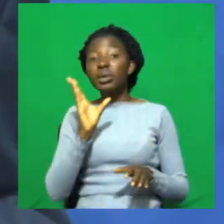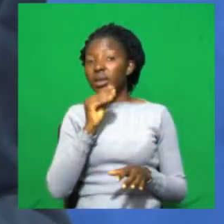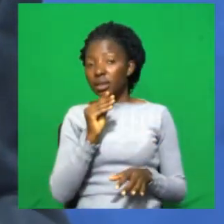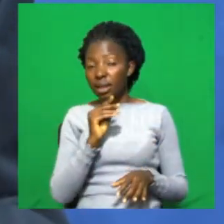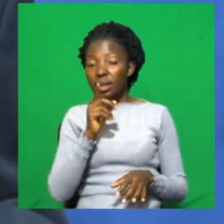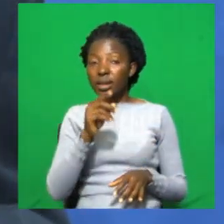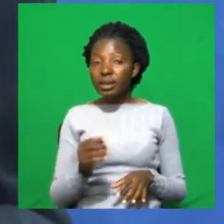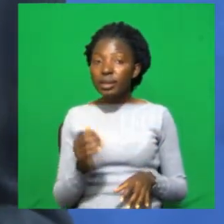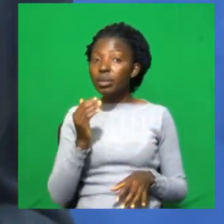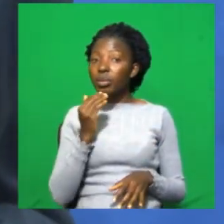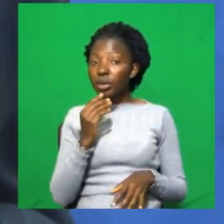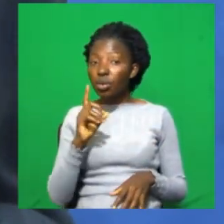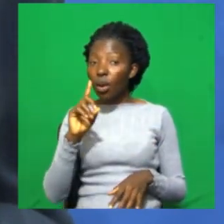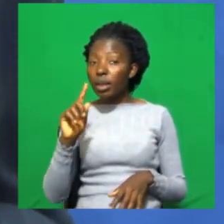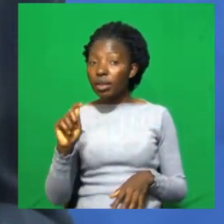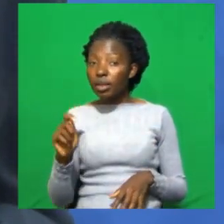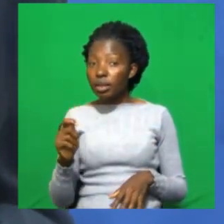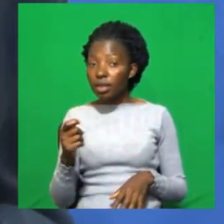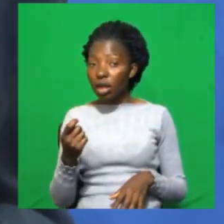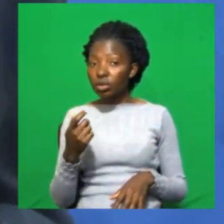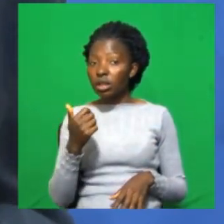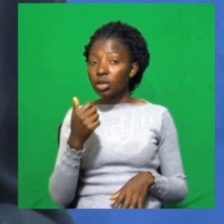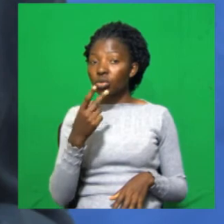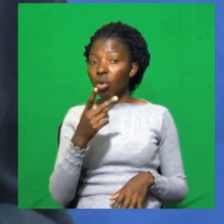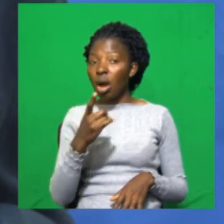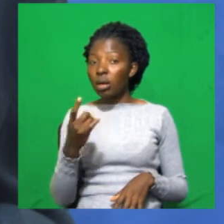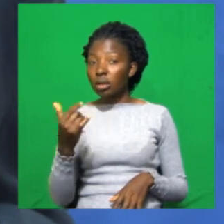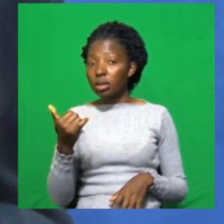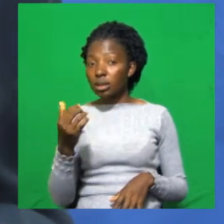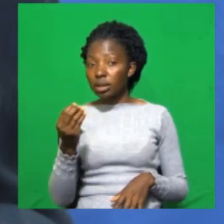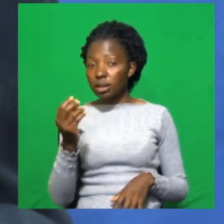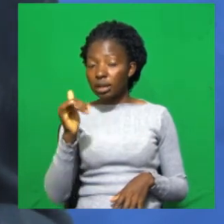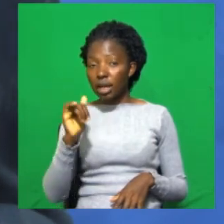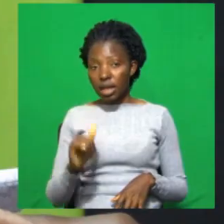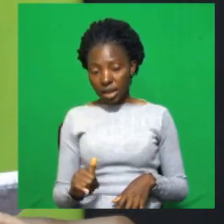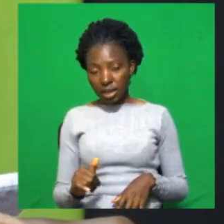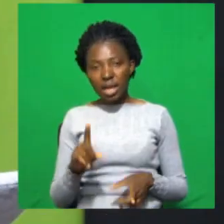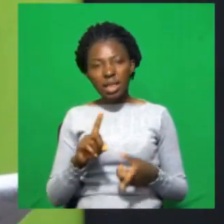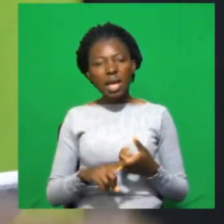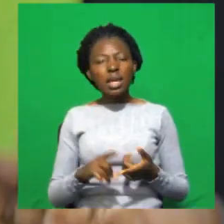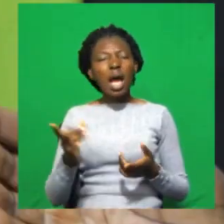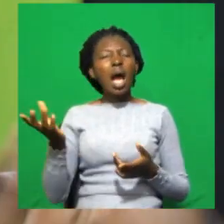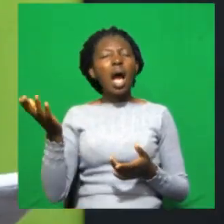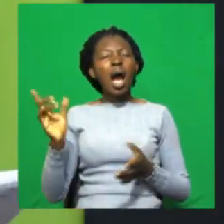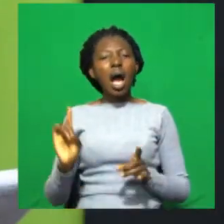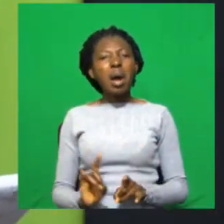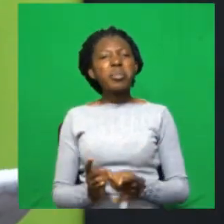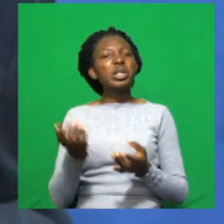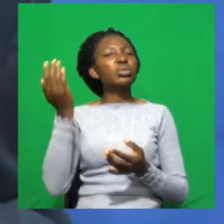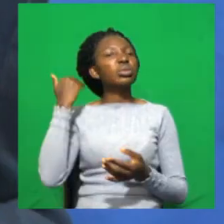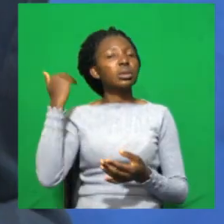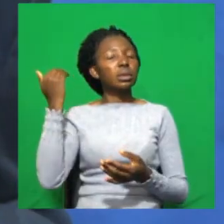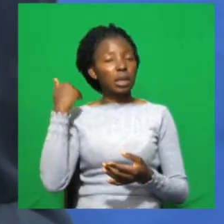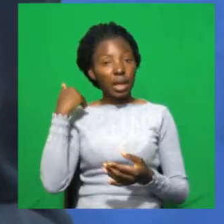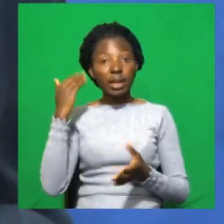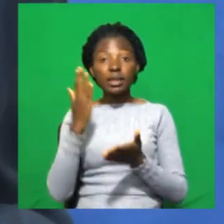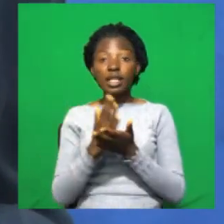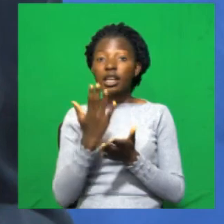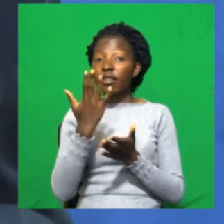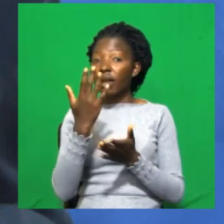pajeka kuti iwo makore 1000 260 akatanga